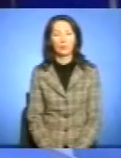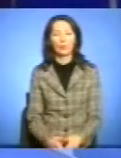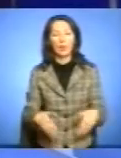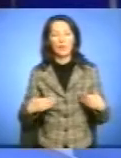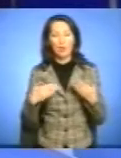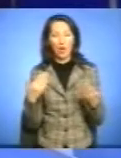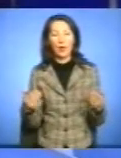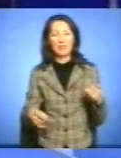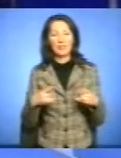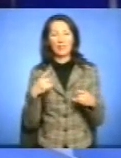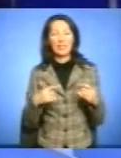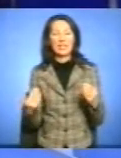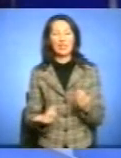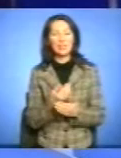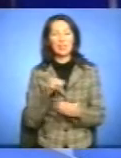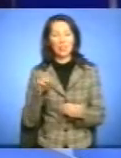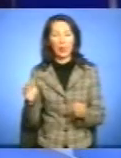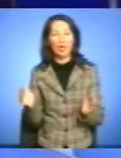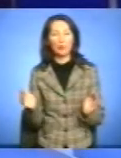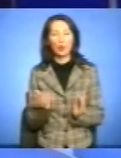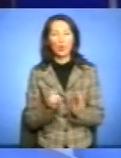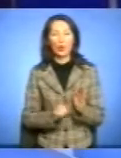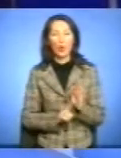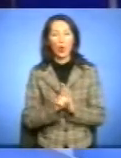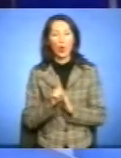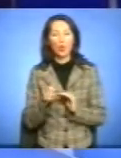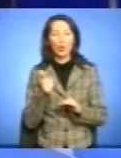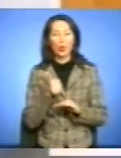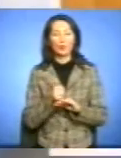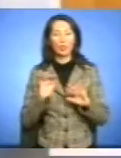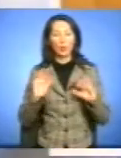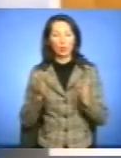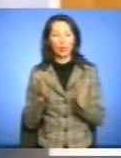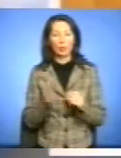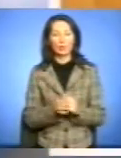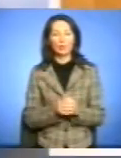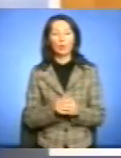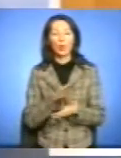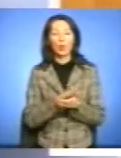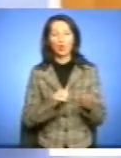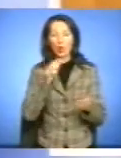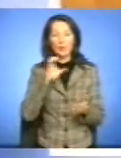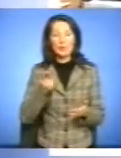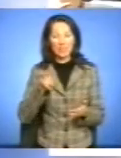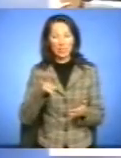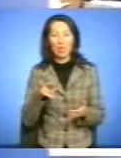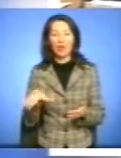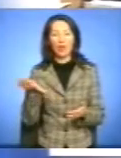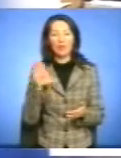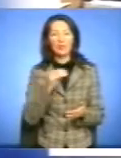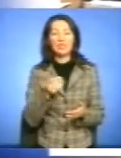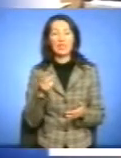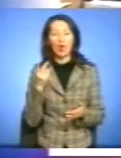Вітаю вас в ефірі «Вісті ТТБ». Спочатку коротко про головні події. Упродовж січня практично усі постійні